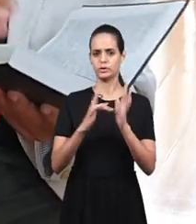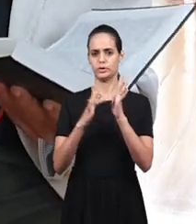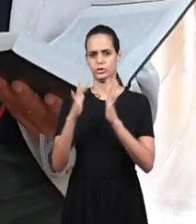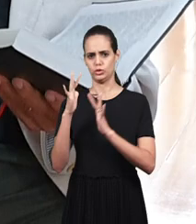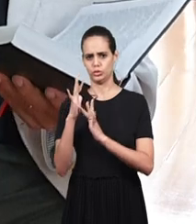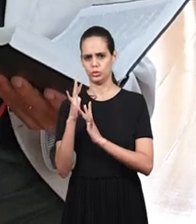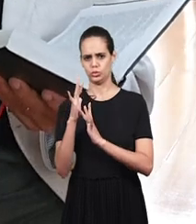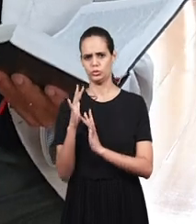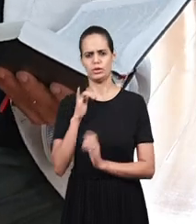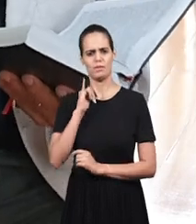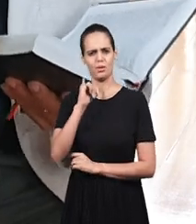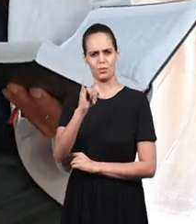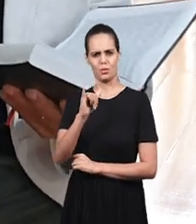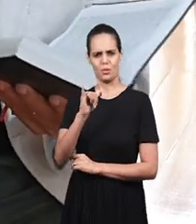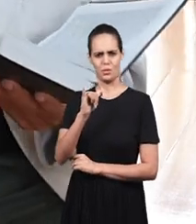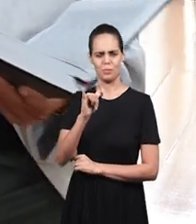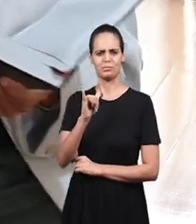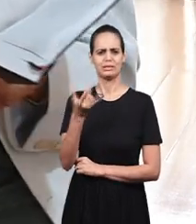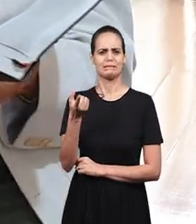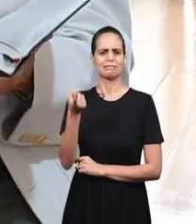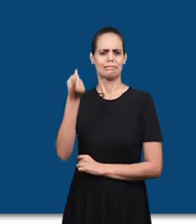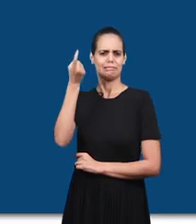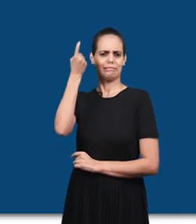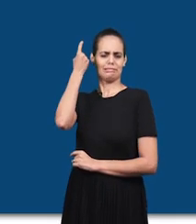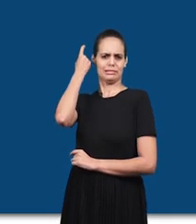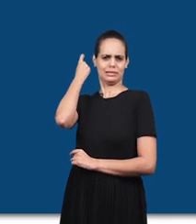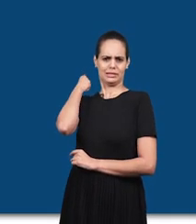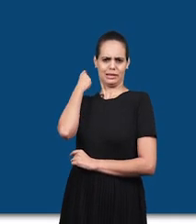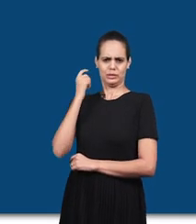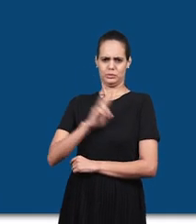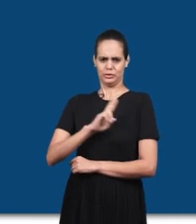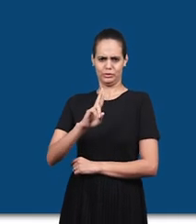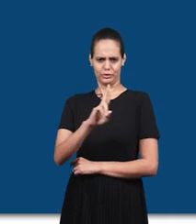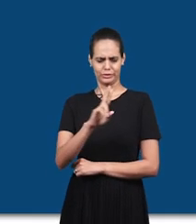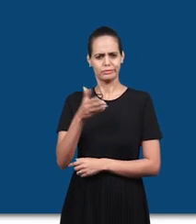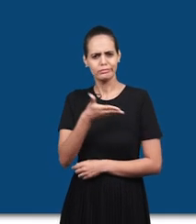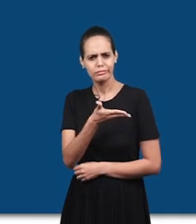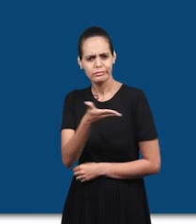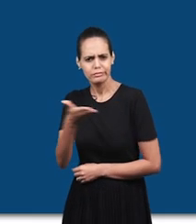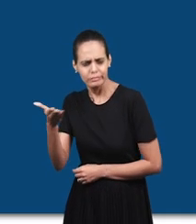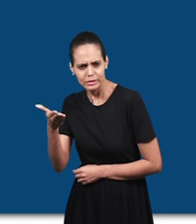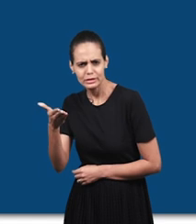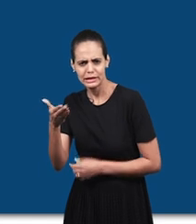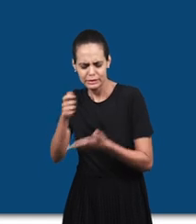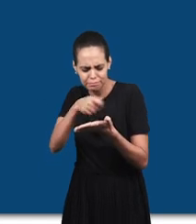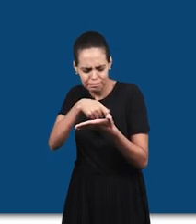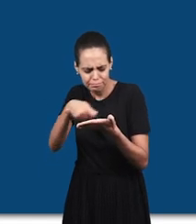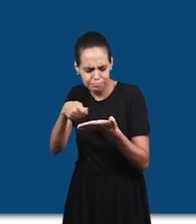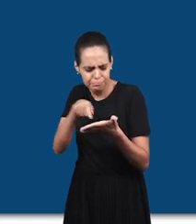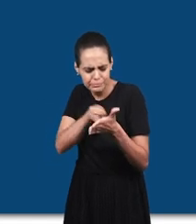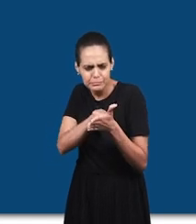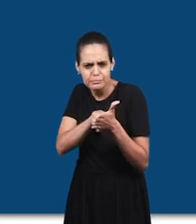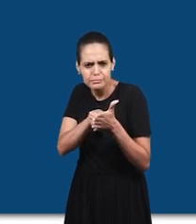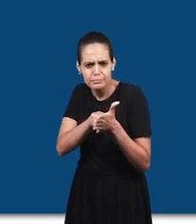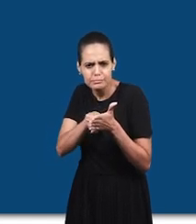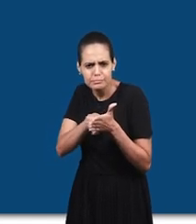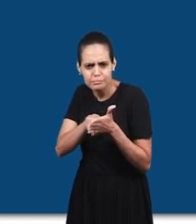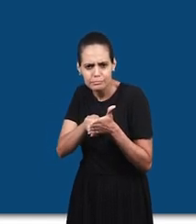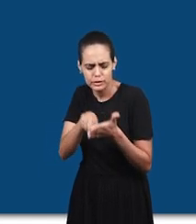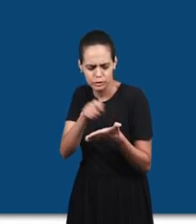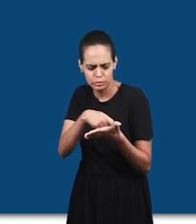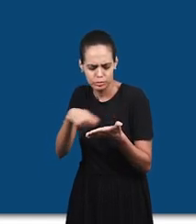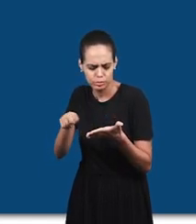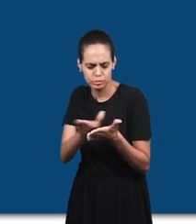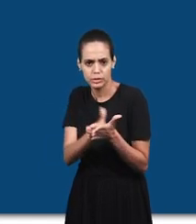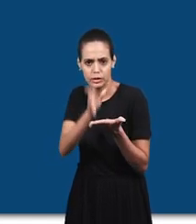5, 39. Quand Jésus dit aux religieux de l'époque, il dit, vous examinez